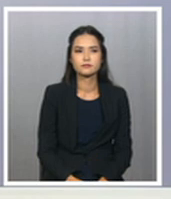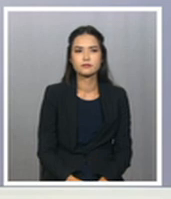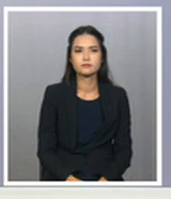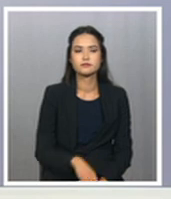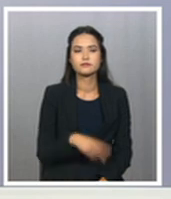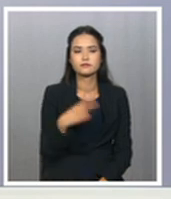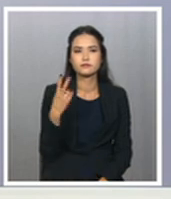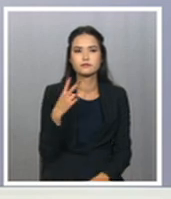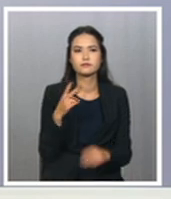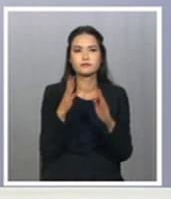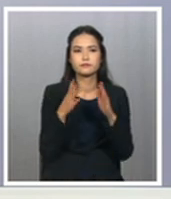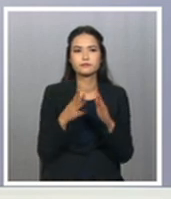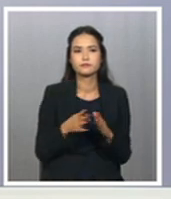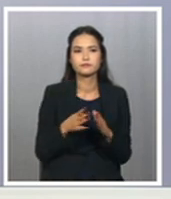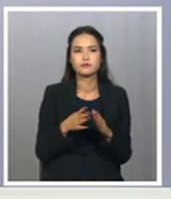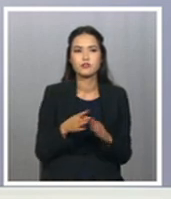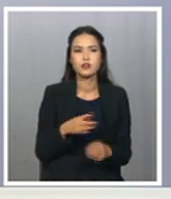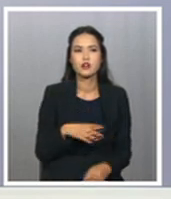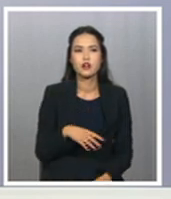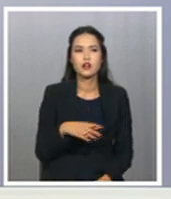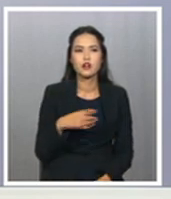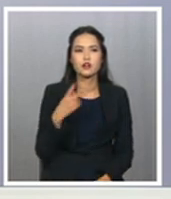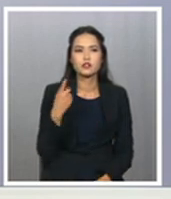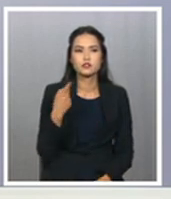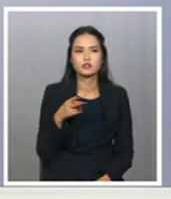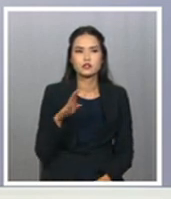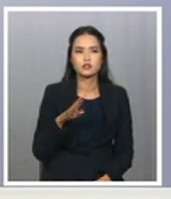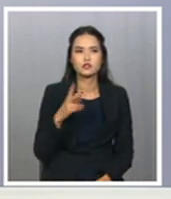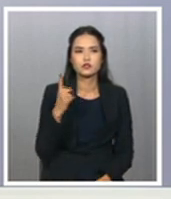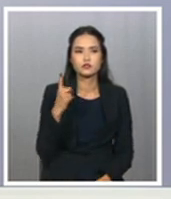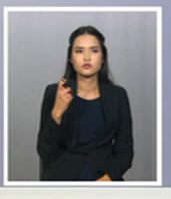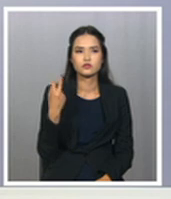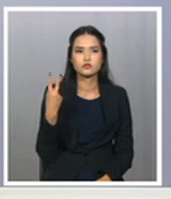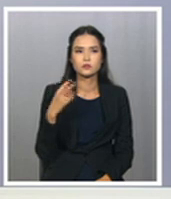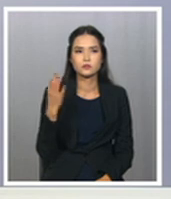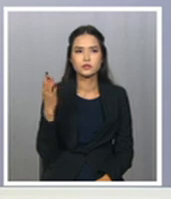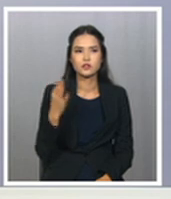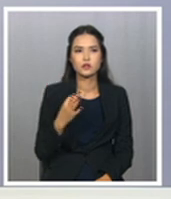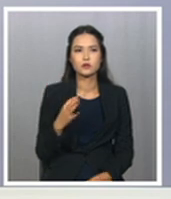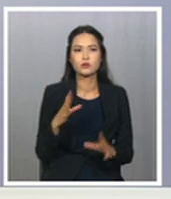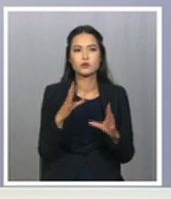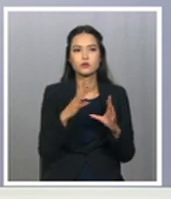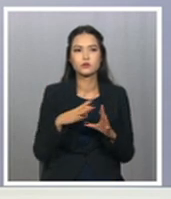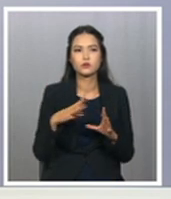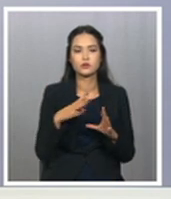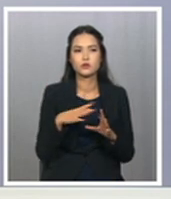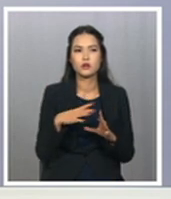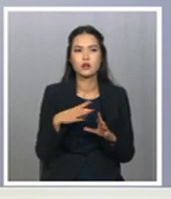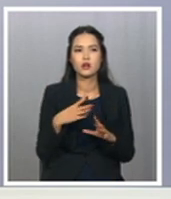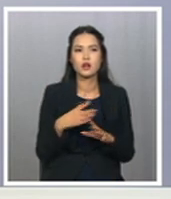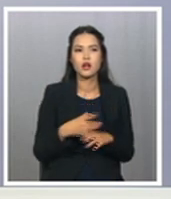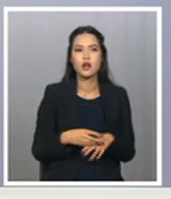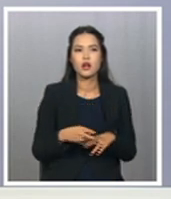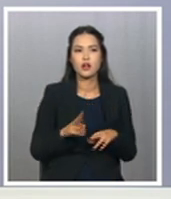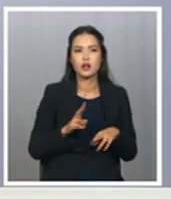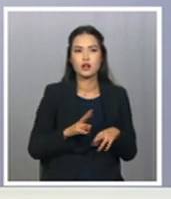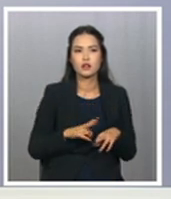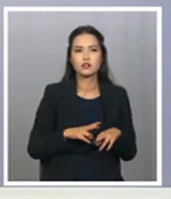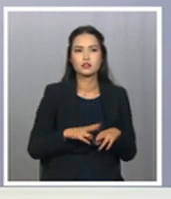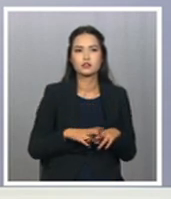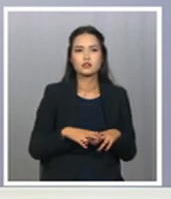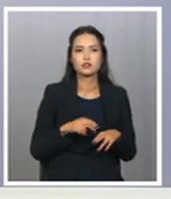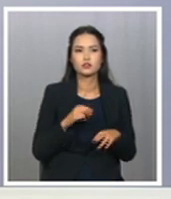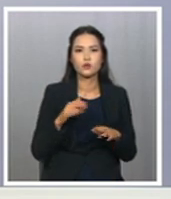Екінші жағдай. Ол кезде центрлік бұрышы 120 градус. Ал 120 градус ол толық бұрыш,